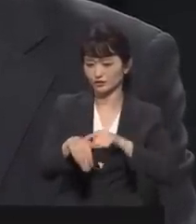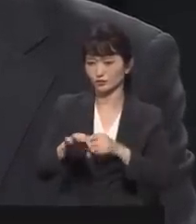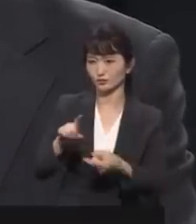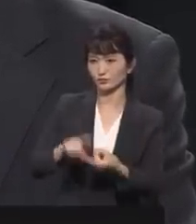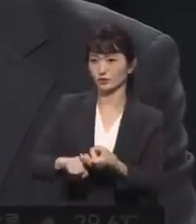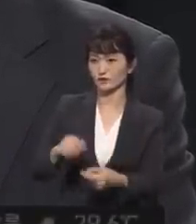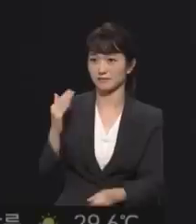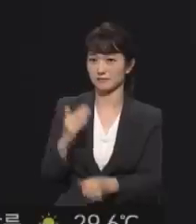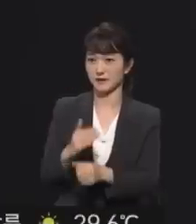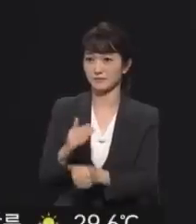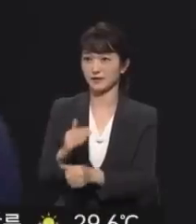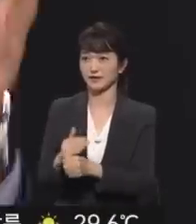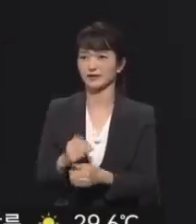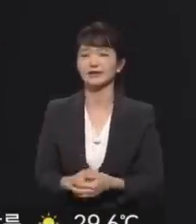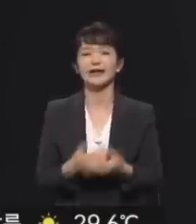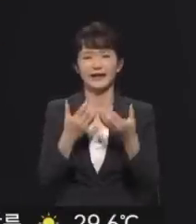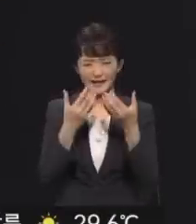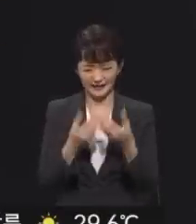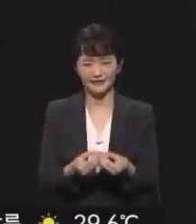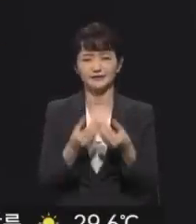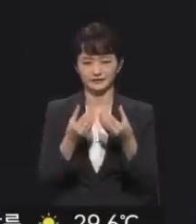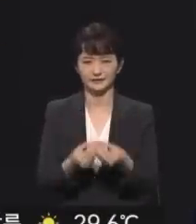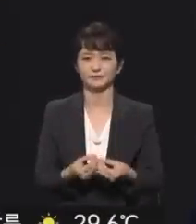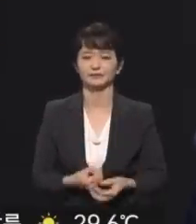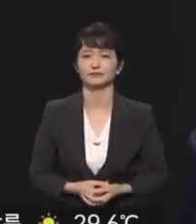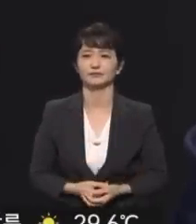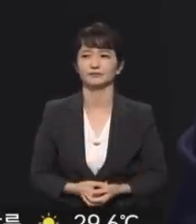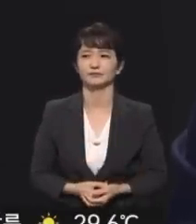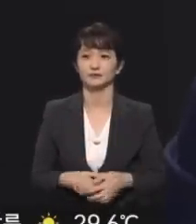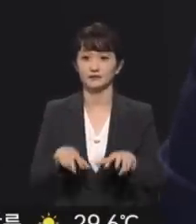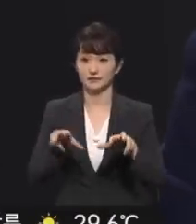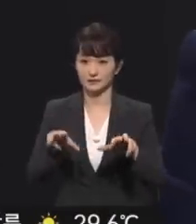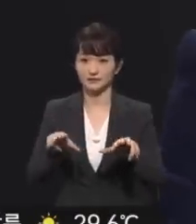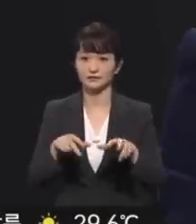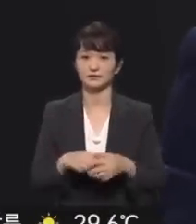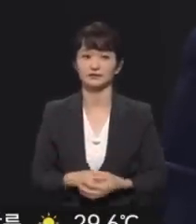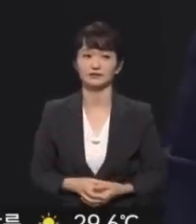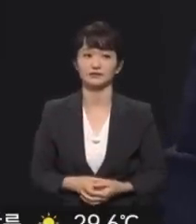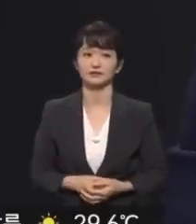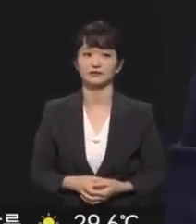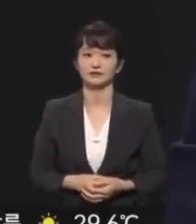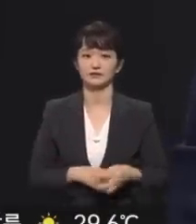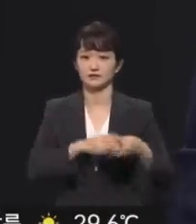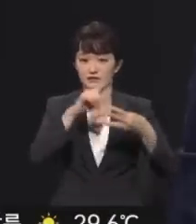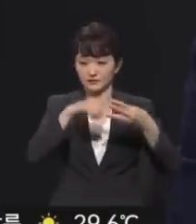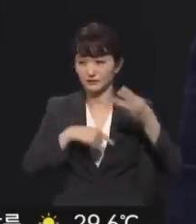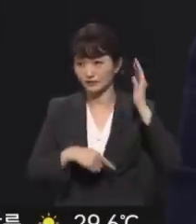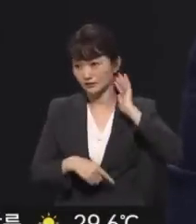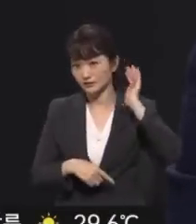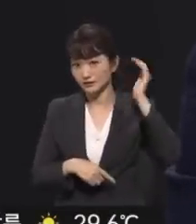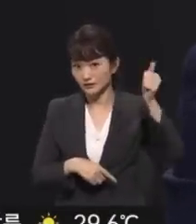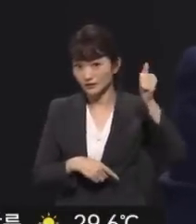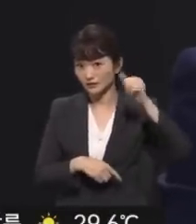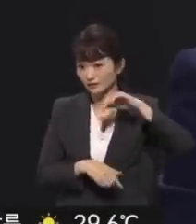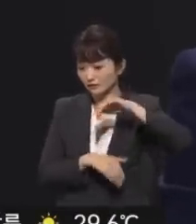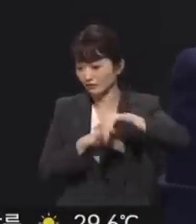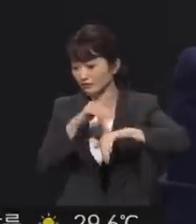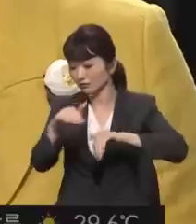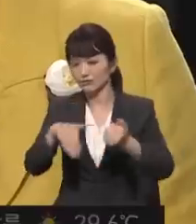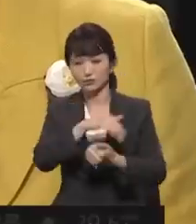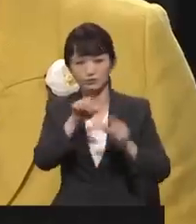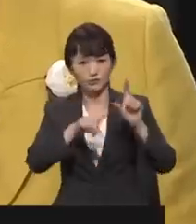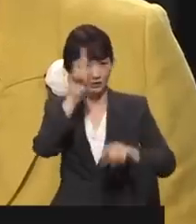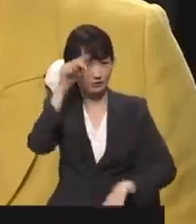이것은 군 줍니까 아니 걔를 주면 좋다는 거예요 그러니까 지금에 있어서는 윤석열 대 통해 집중의 개입했다고 볼 수 있는 정황이